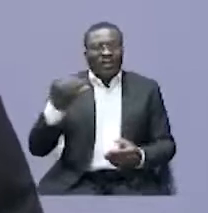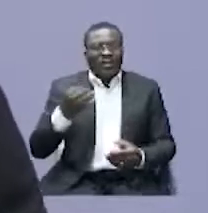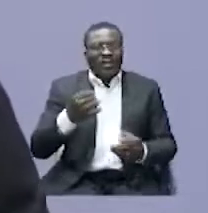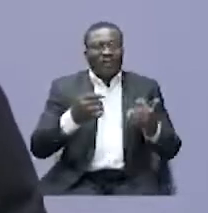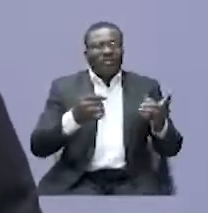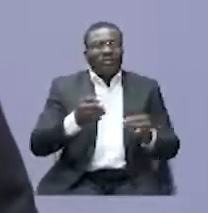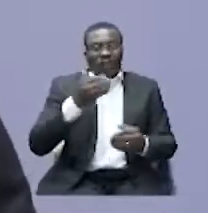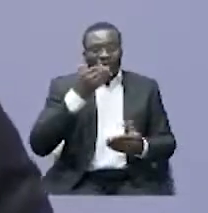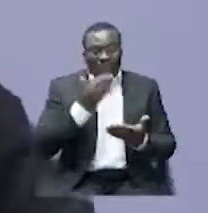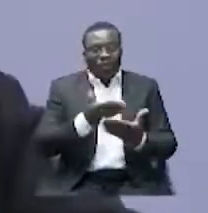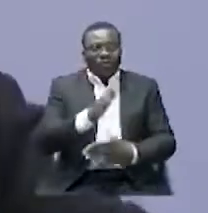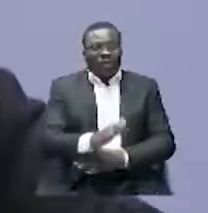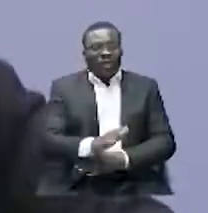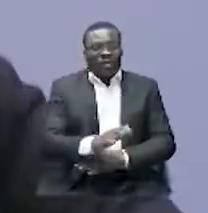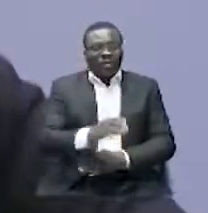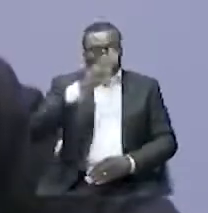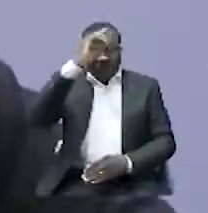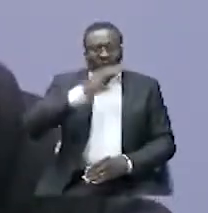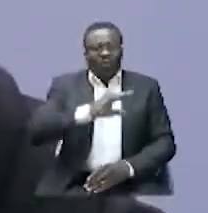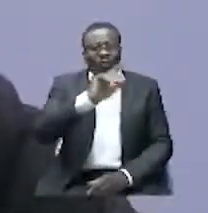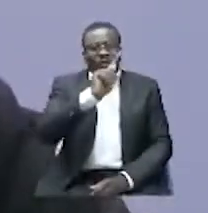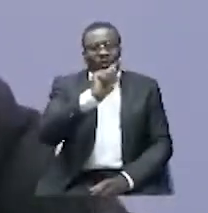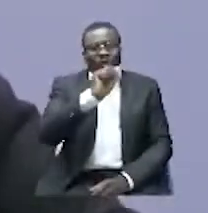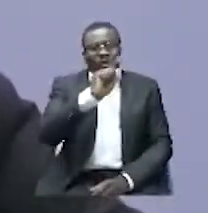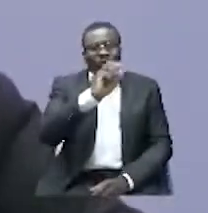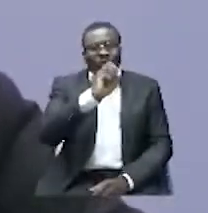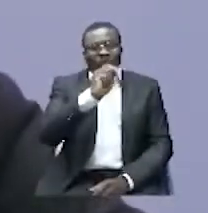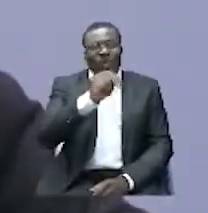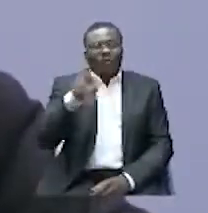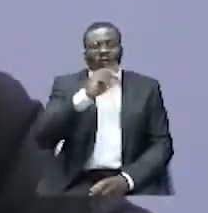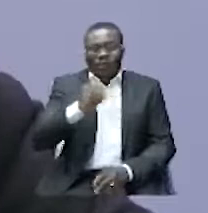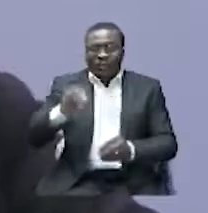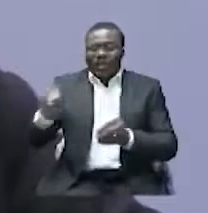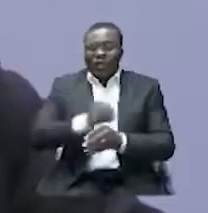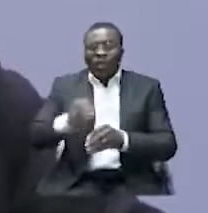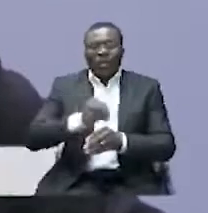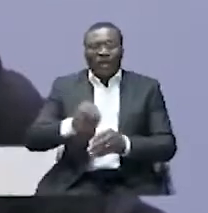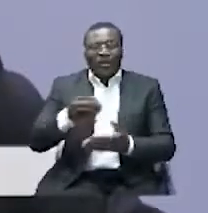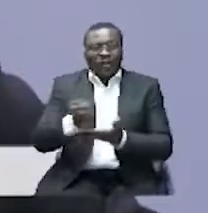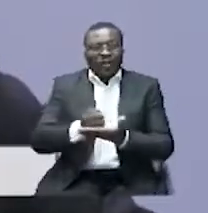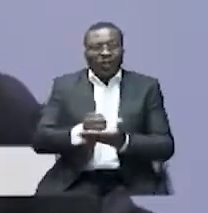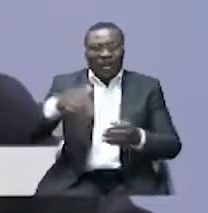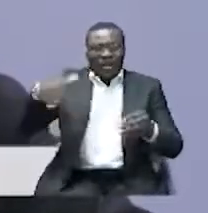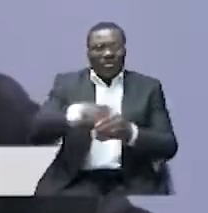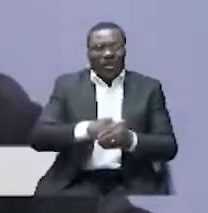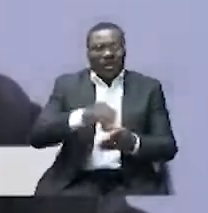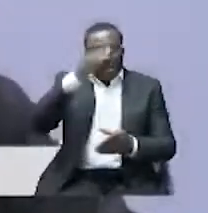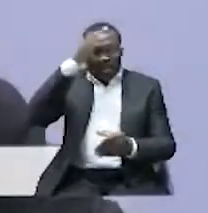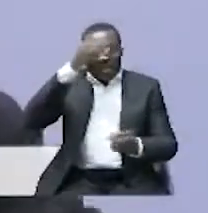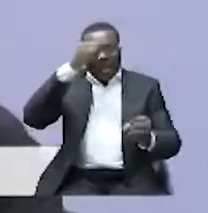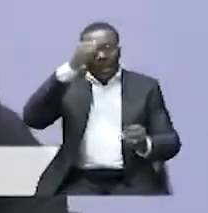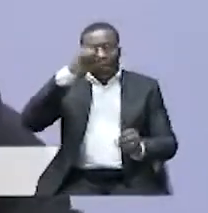Kondé Ogouchina, bonsoir. Monsieur Patrice Talon, vous êtes opérateur économique, marié et père de